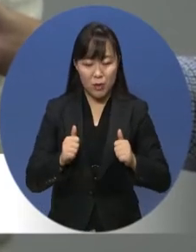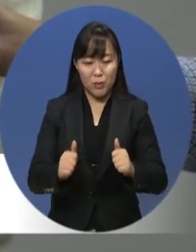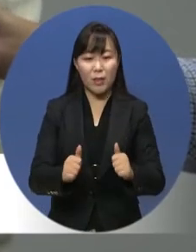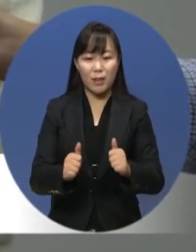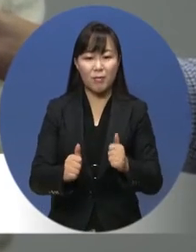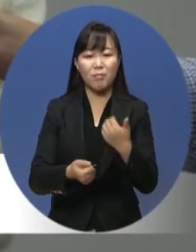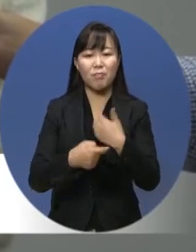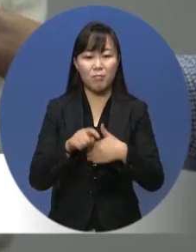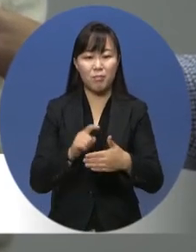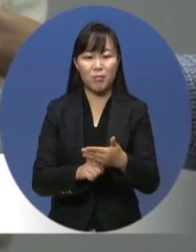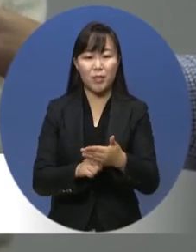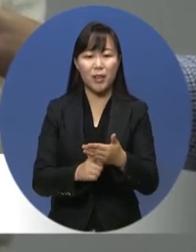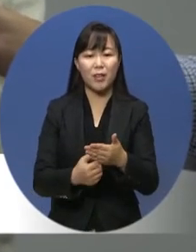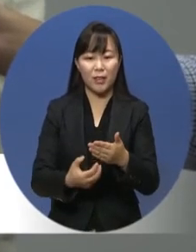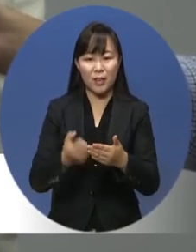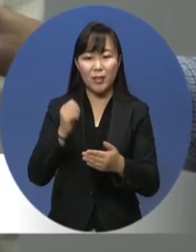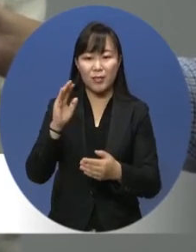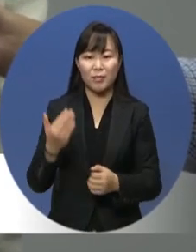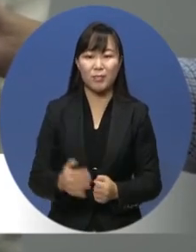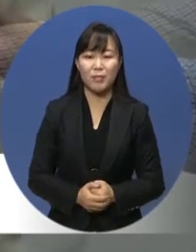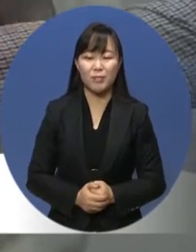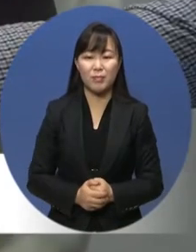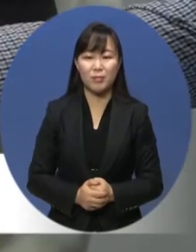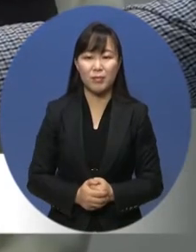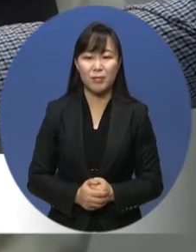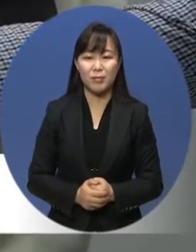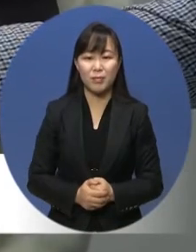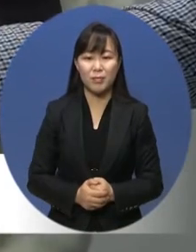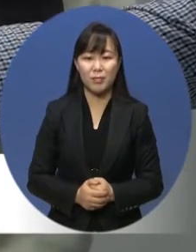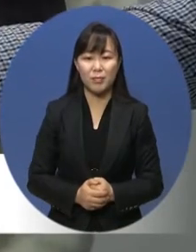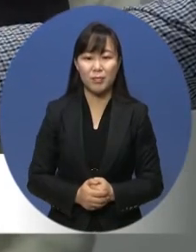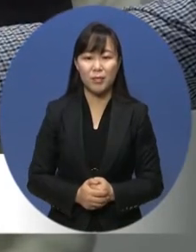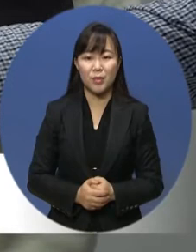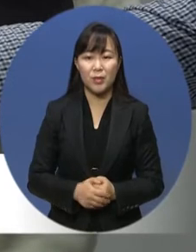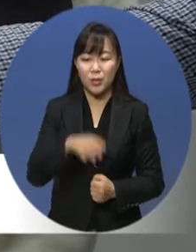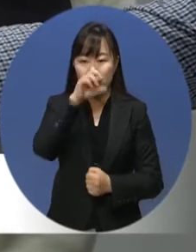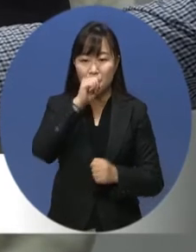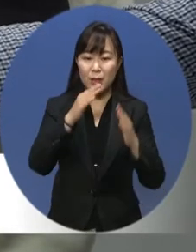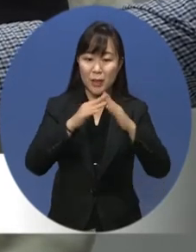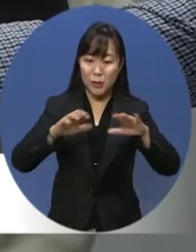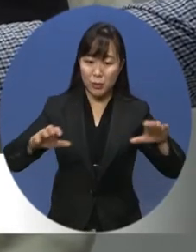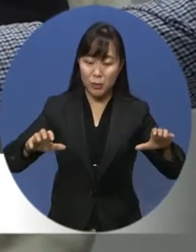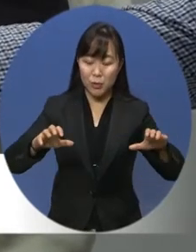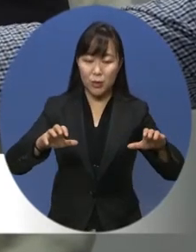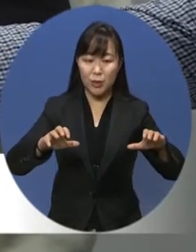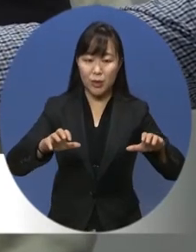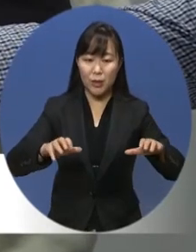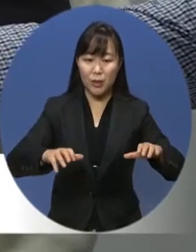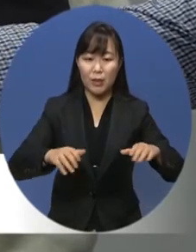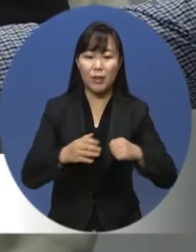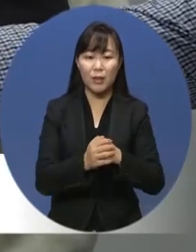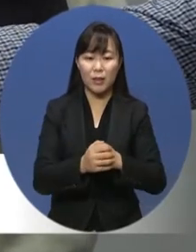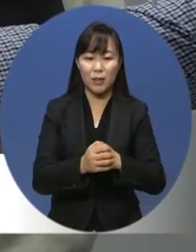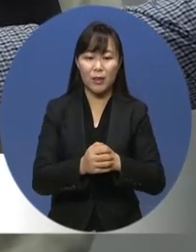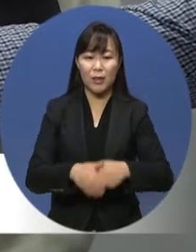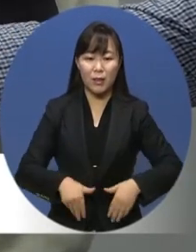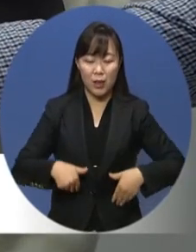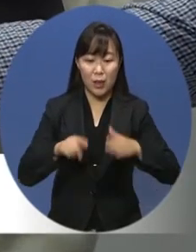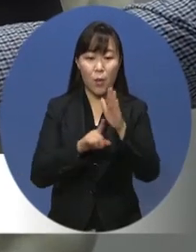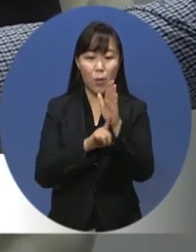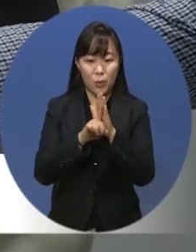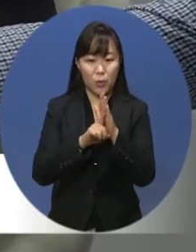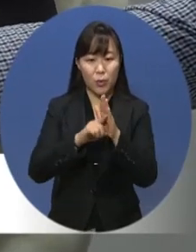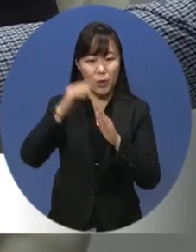하겠다는 마음을 더 갖게 됐습니다. 좋은 이웃 이번 그 연탄 나눔